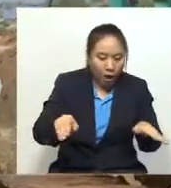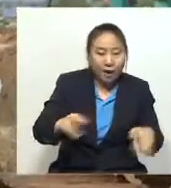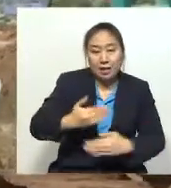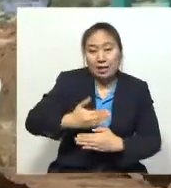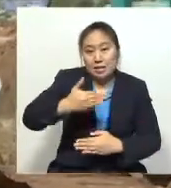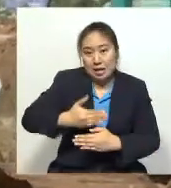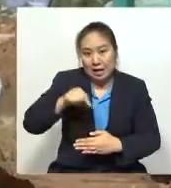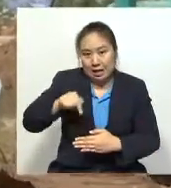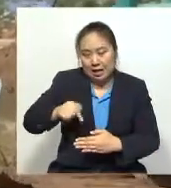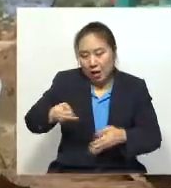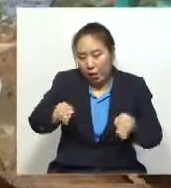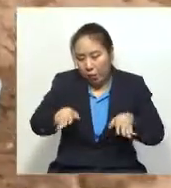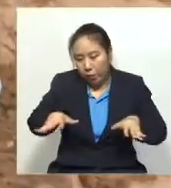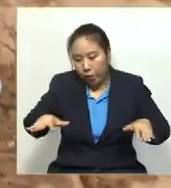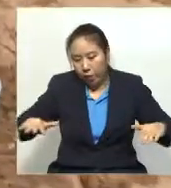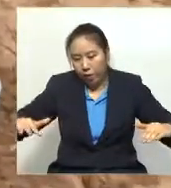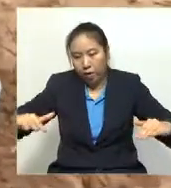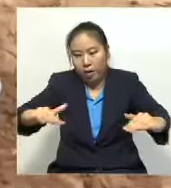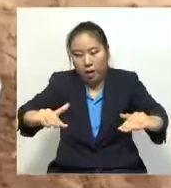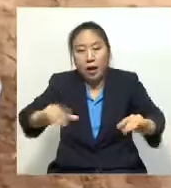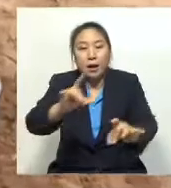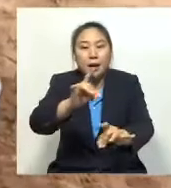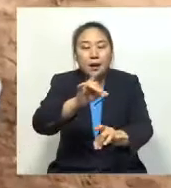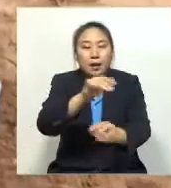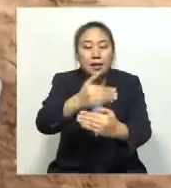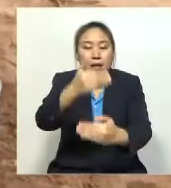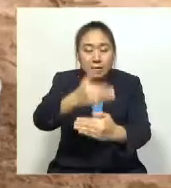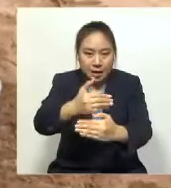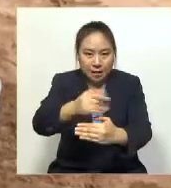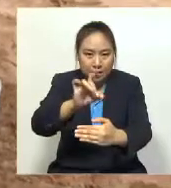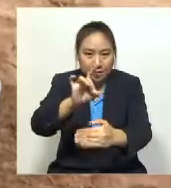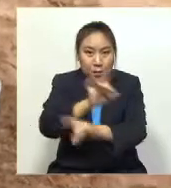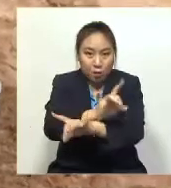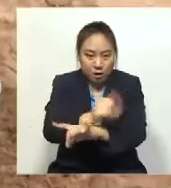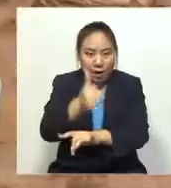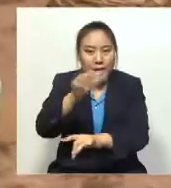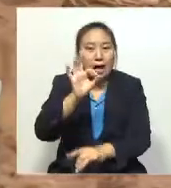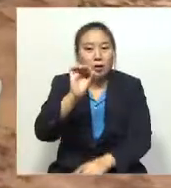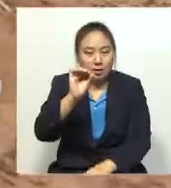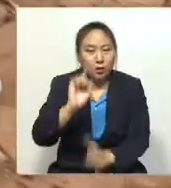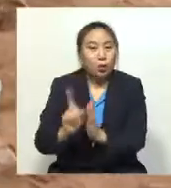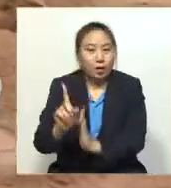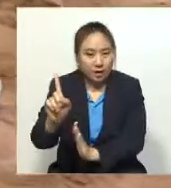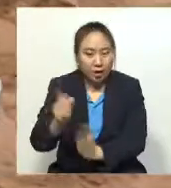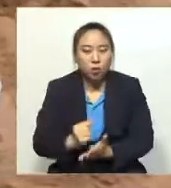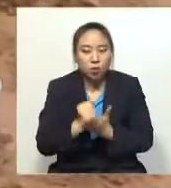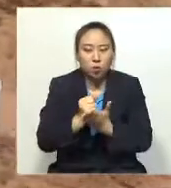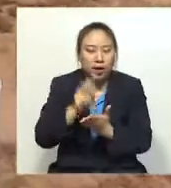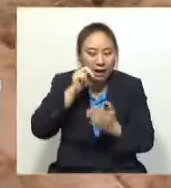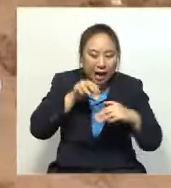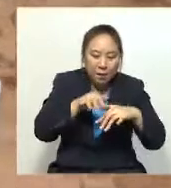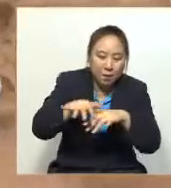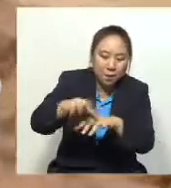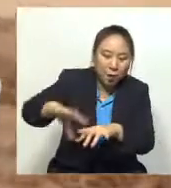แก่งกระจานเข้าสู่เขื่อนเพชรได้90ลูกบาศก์เมตรต่อวินาทีซึ่งจะช่วยลดปริมาณน้ำที่จะไหลเข้าสู่ตัวเมืองเพชร